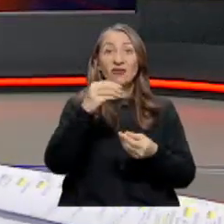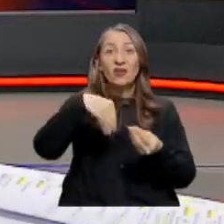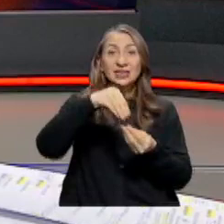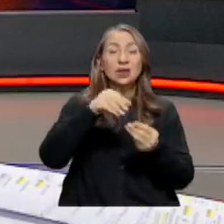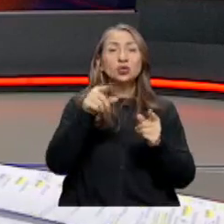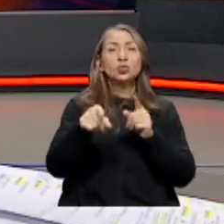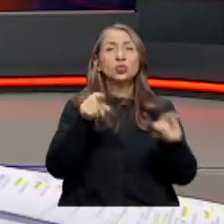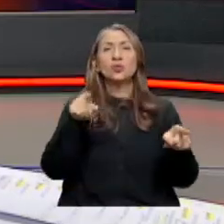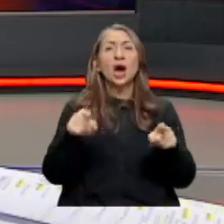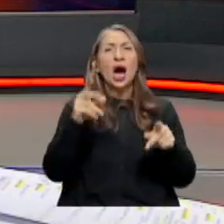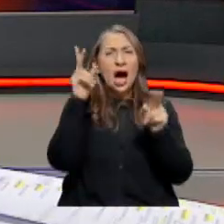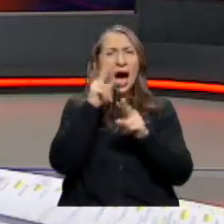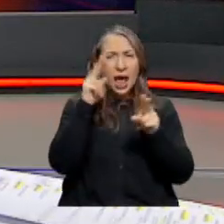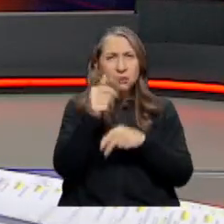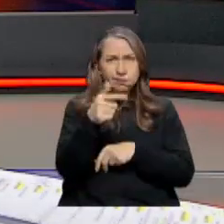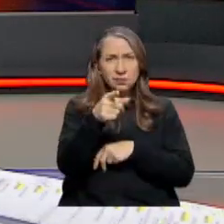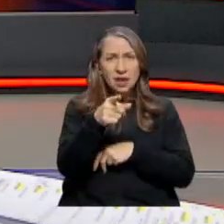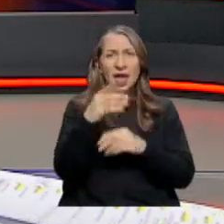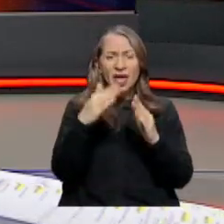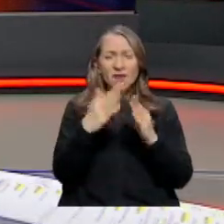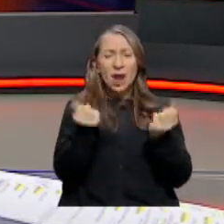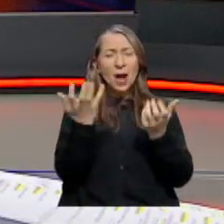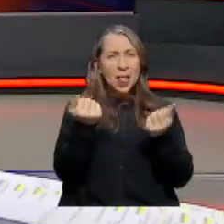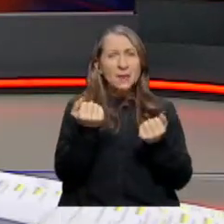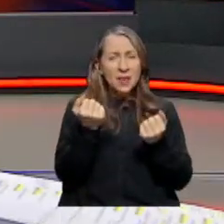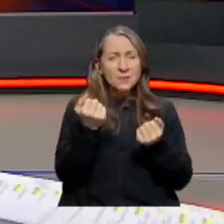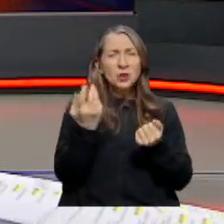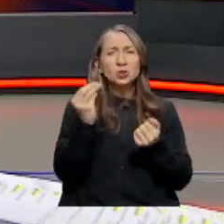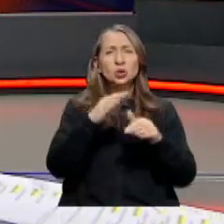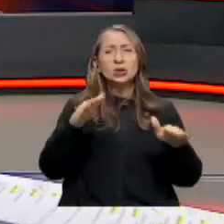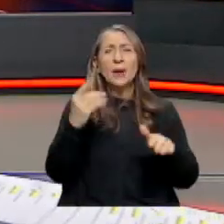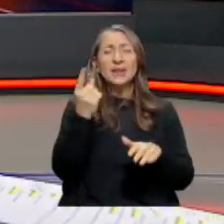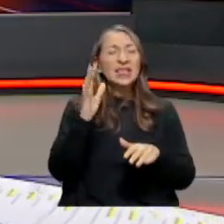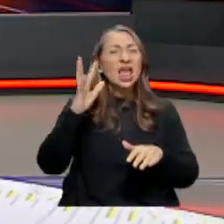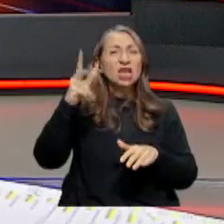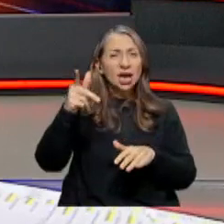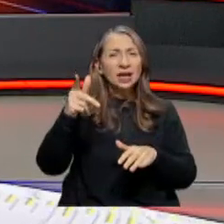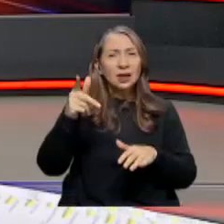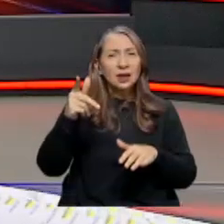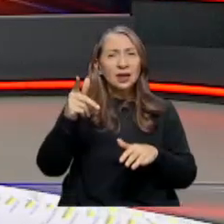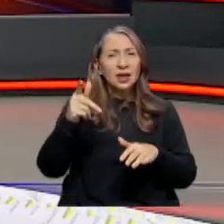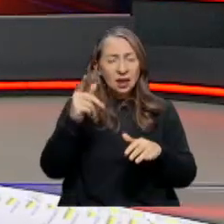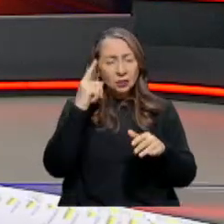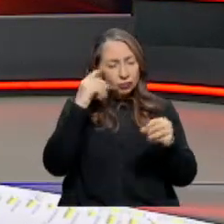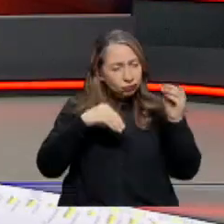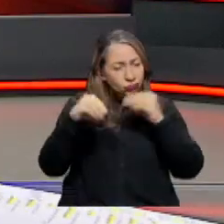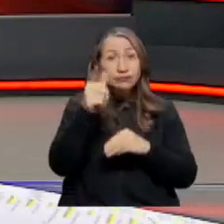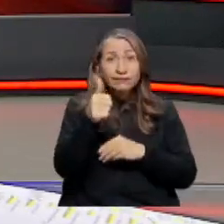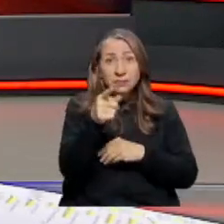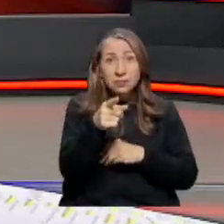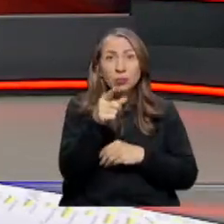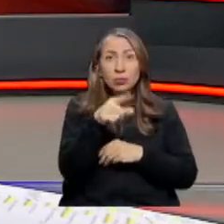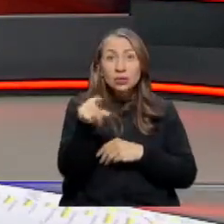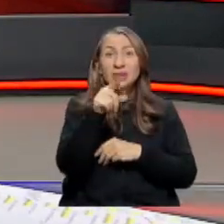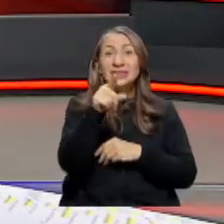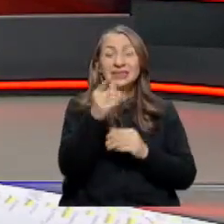faizler, şunlar bunlar. Hayal kurabiliyor musunuz? Ev, araba, eskisi gibi çocuklara bir gelecek tasarlayabiliyor musunuz?